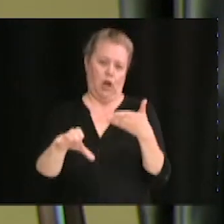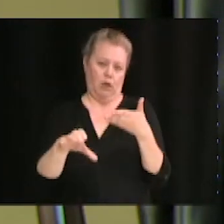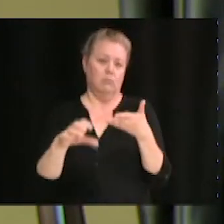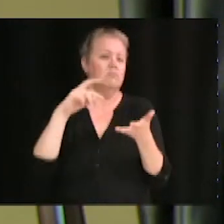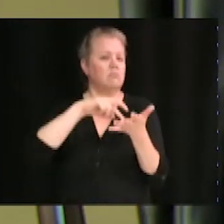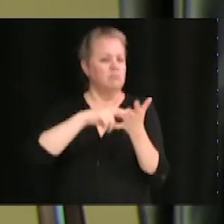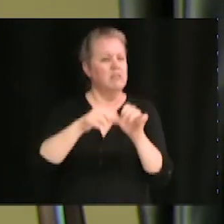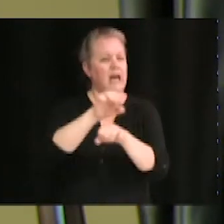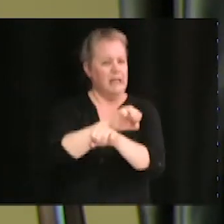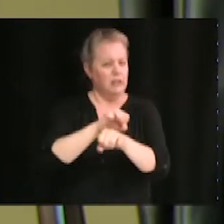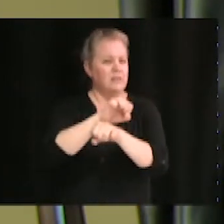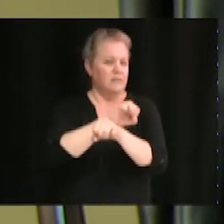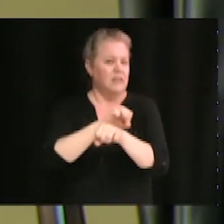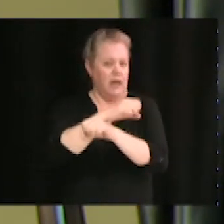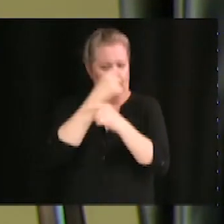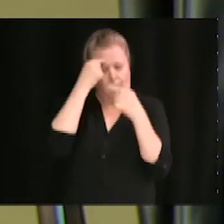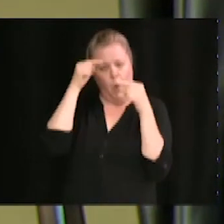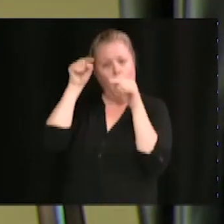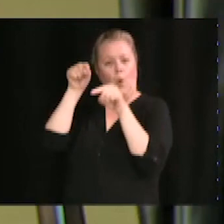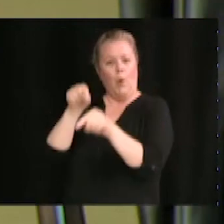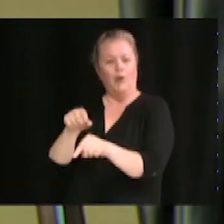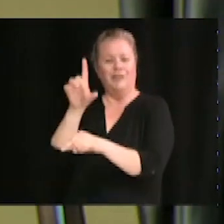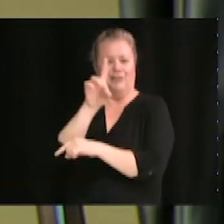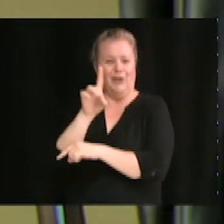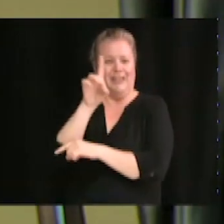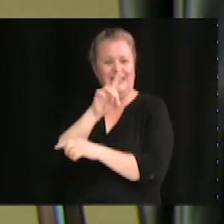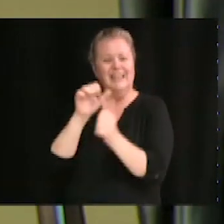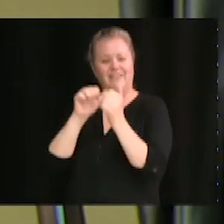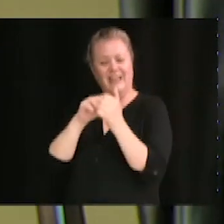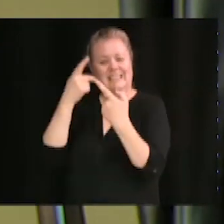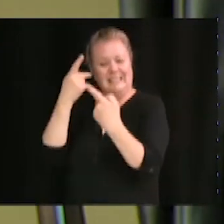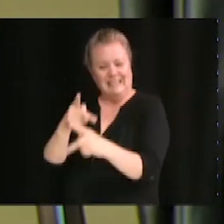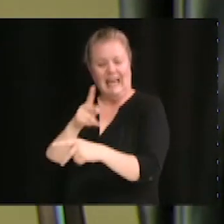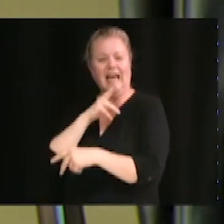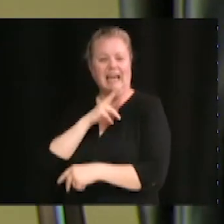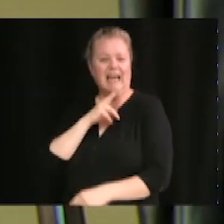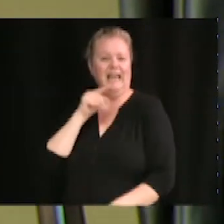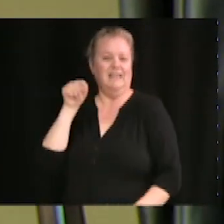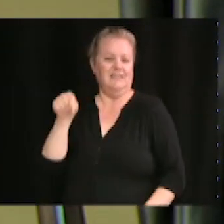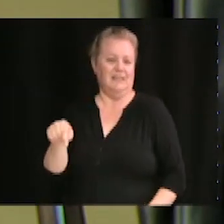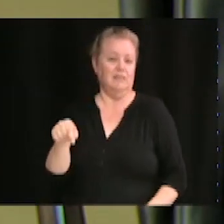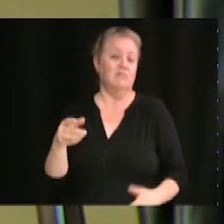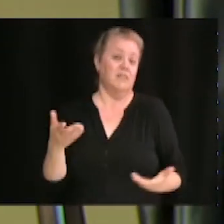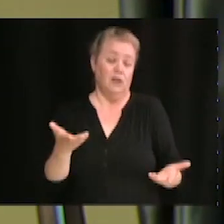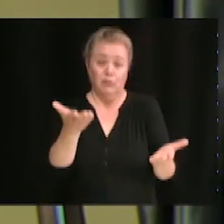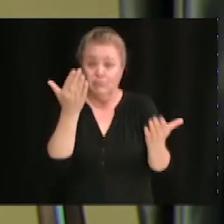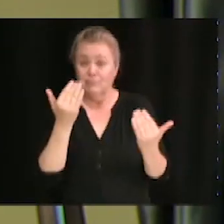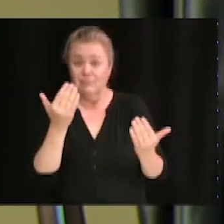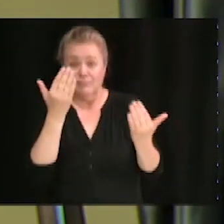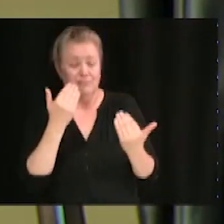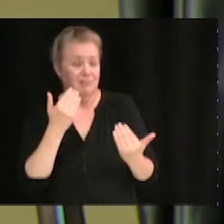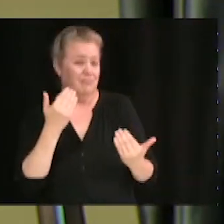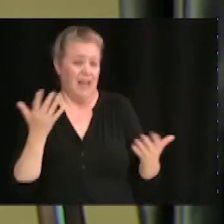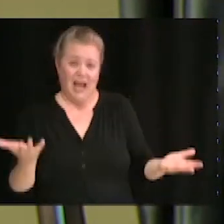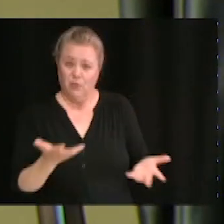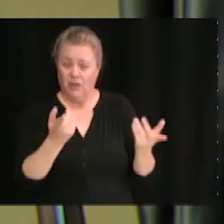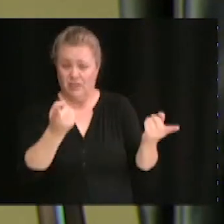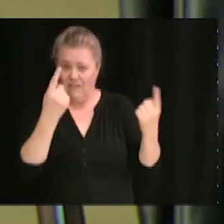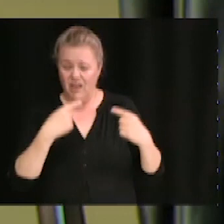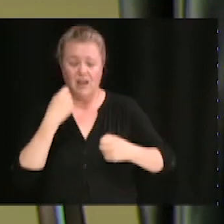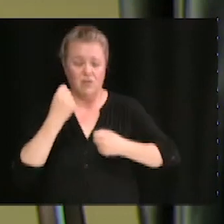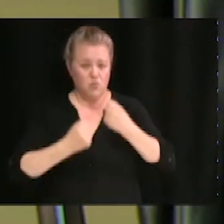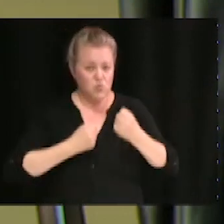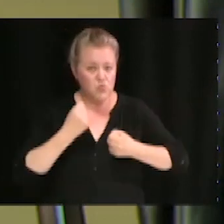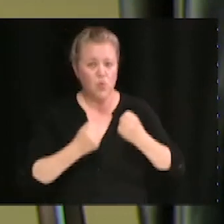sa réalité. Donc, nous, c'est inclusif. C'est qu'on invite aussi des gens qui peuvent se déplacer à pied, de venir courir ou marcher.